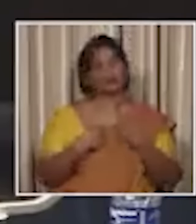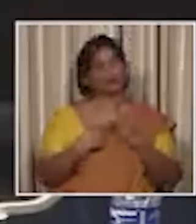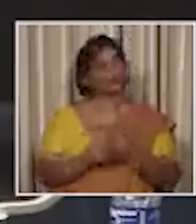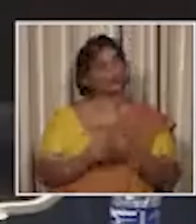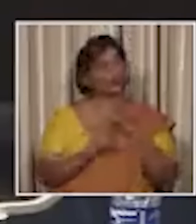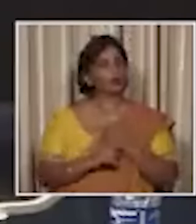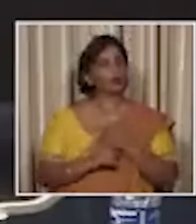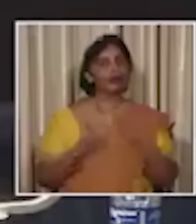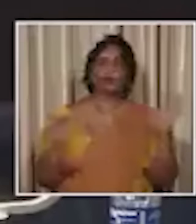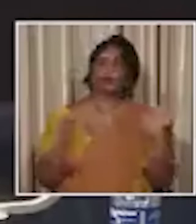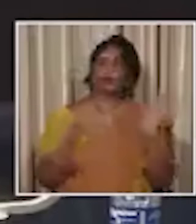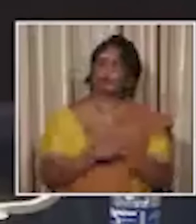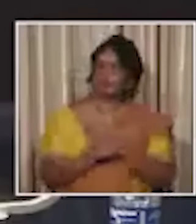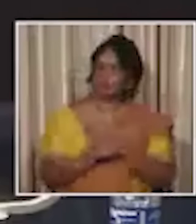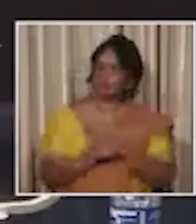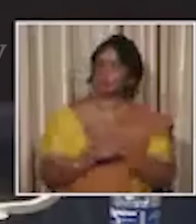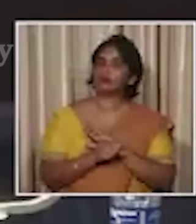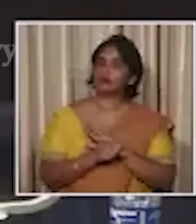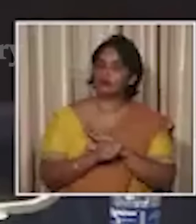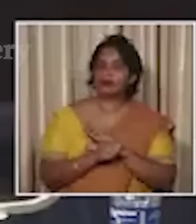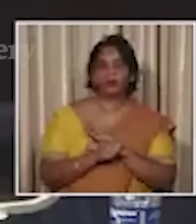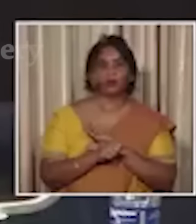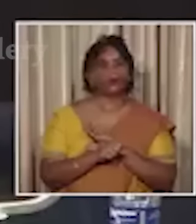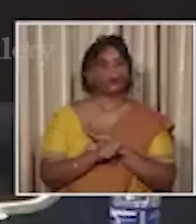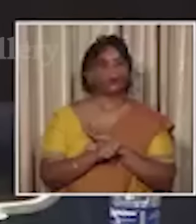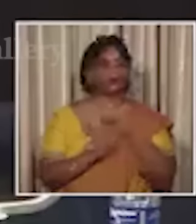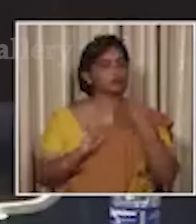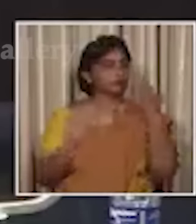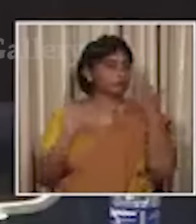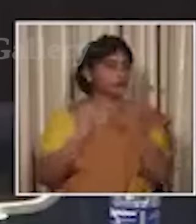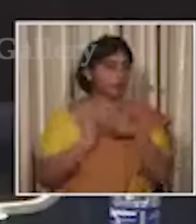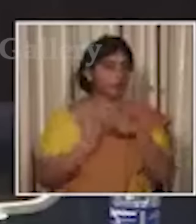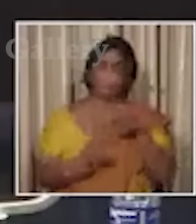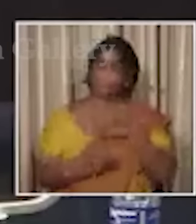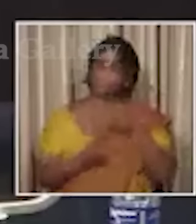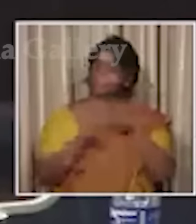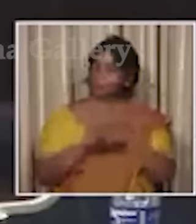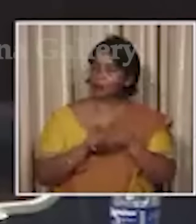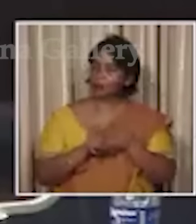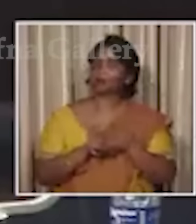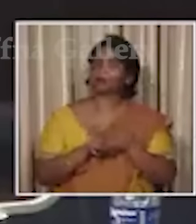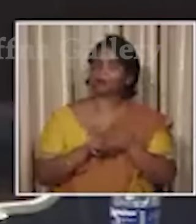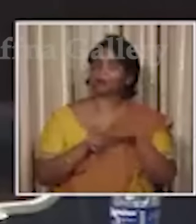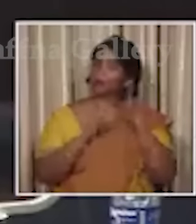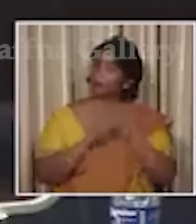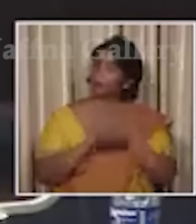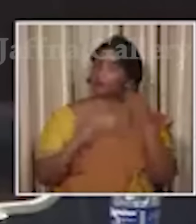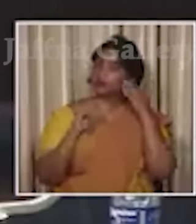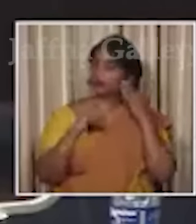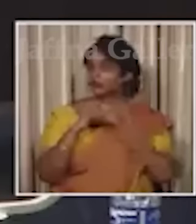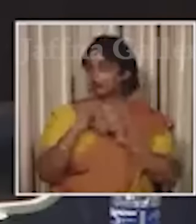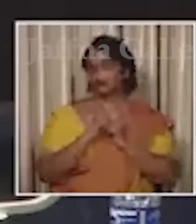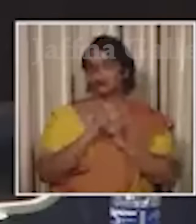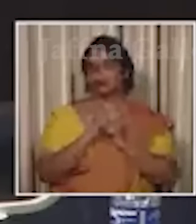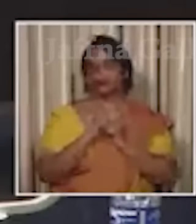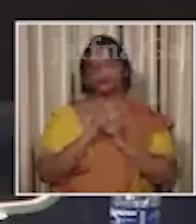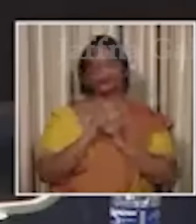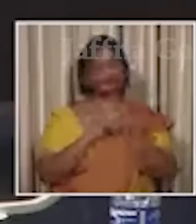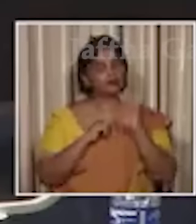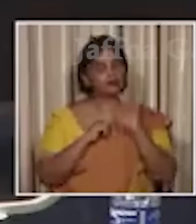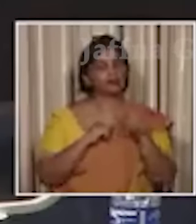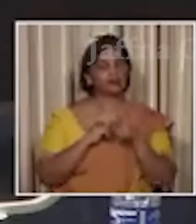தேச முறைமை அங்கீகரிக்கப்பட்ட அடிப்படையிலான ஒரு அரசியல் ஜாப் ஒன்றை சமஸ்தி அரசியல் ஜாப்பை கொண்டு வருவதற்கான அழுத்தங்களை நீங்கள் இந்த மனித ஐக்கிய நாடுகள் மனித